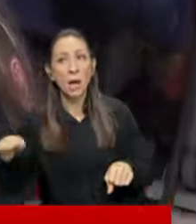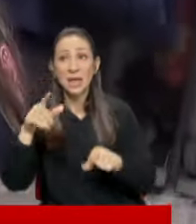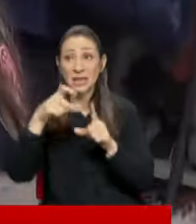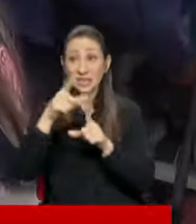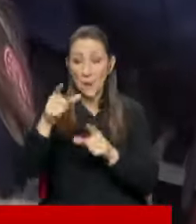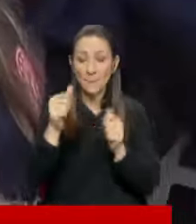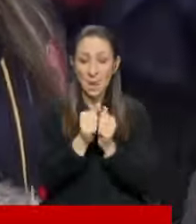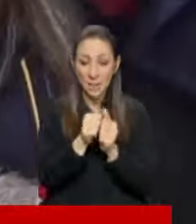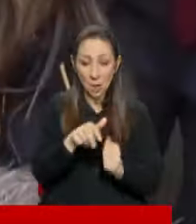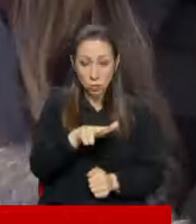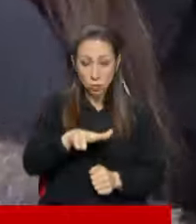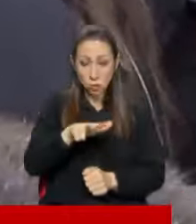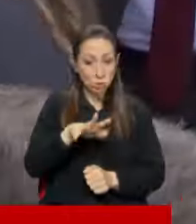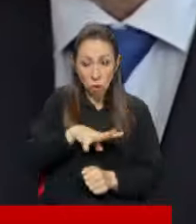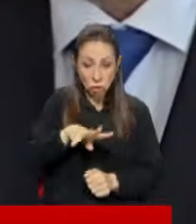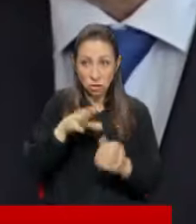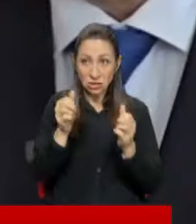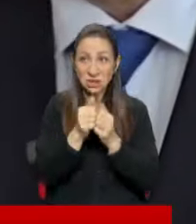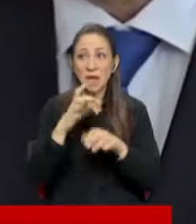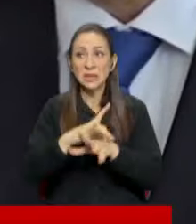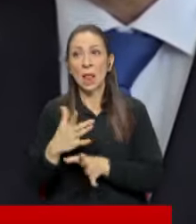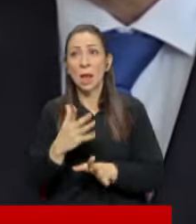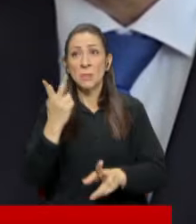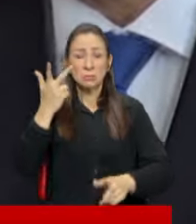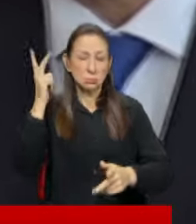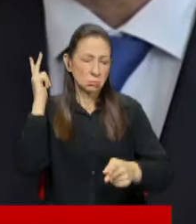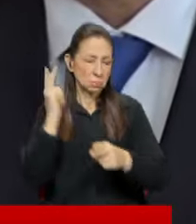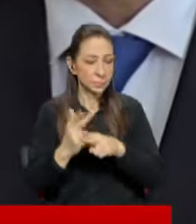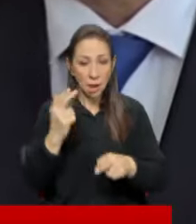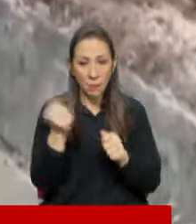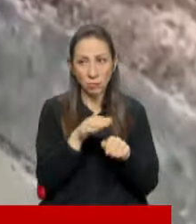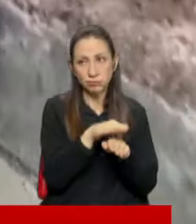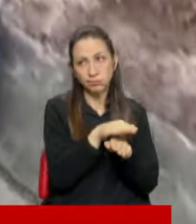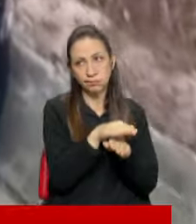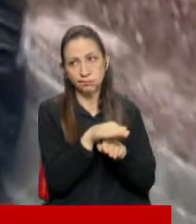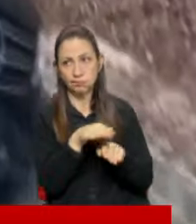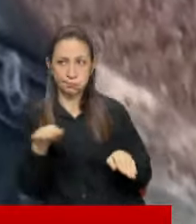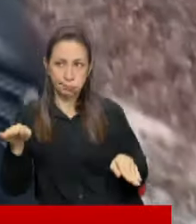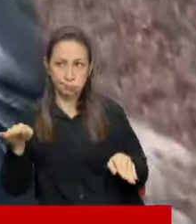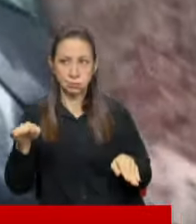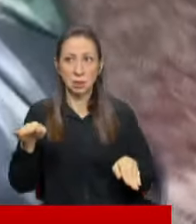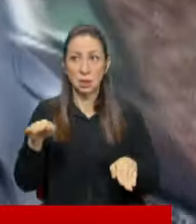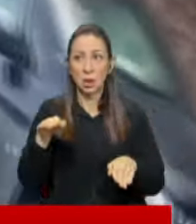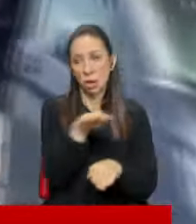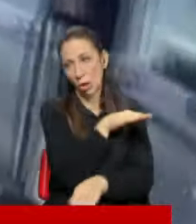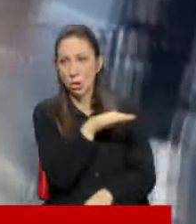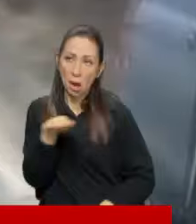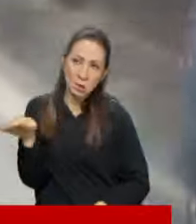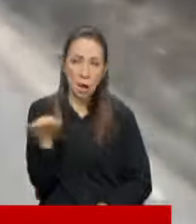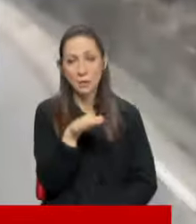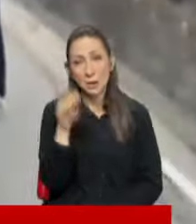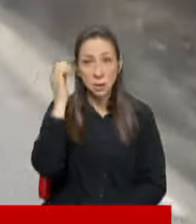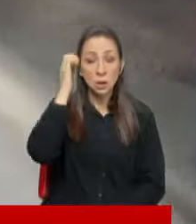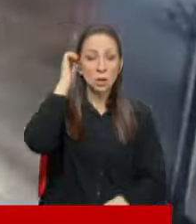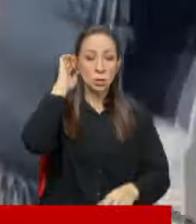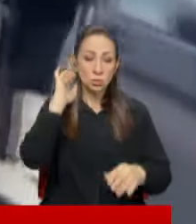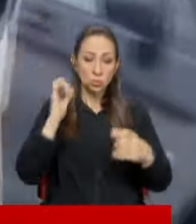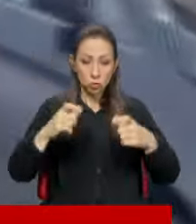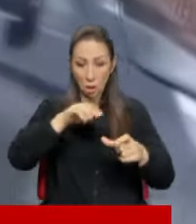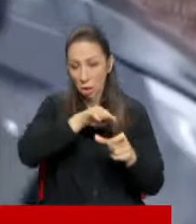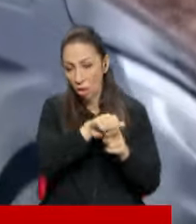Desteci ile beraberindeki 3 kişi yaralandı. Bir anda arabamız sağa doğru kontrolden çıktı. Sağa sola savrulduktan sonra çukura